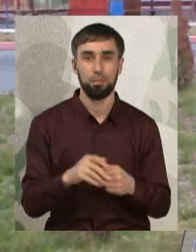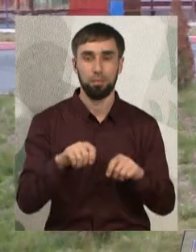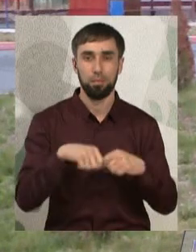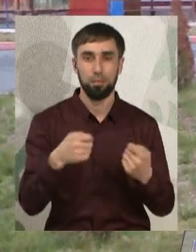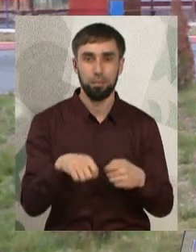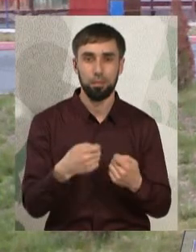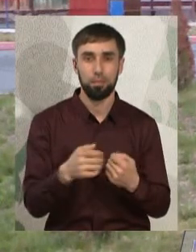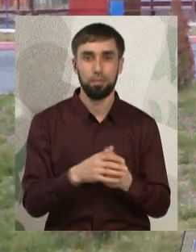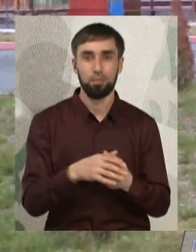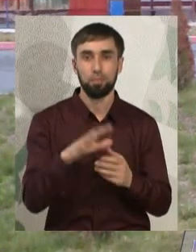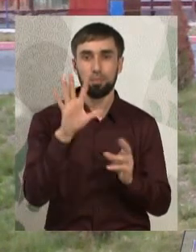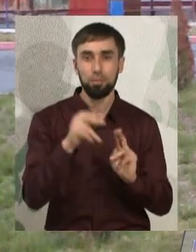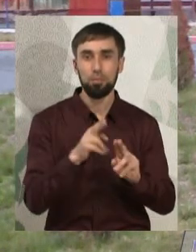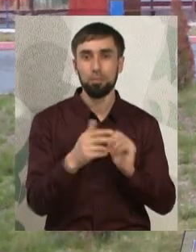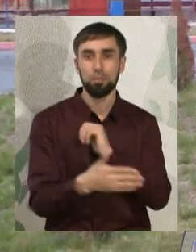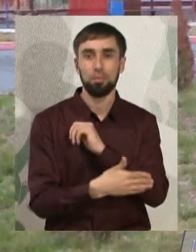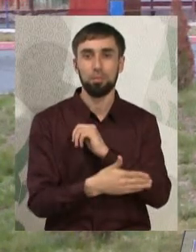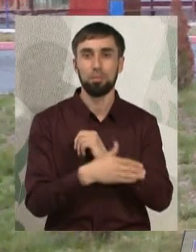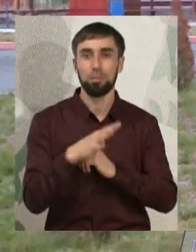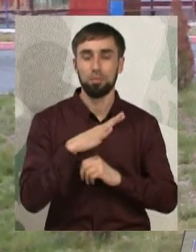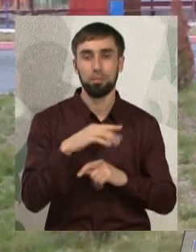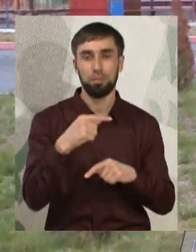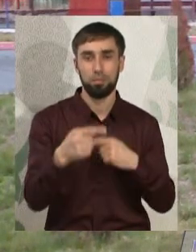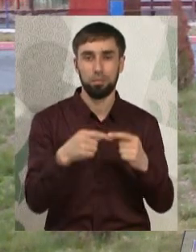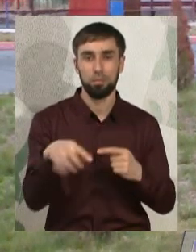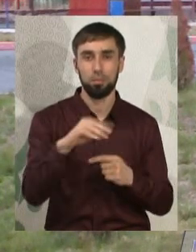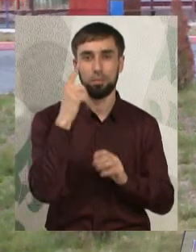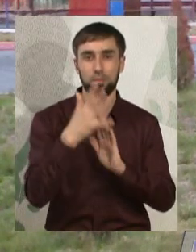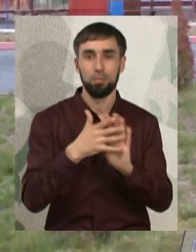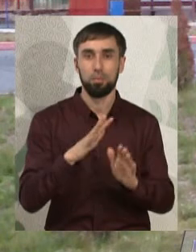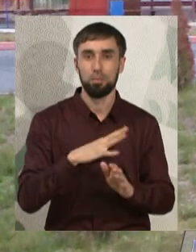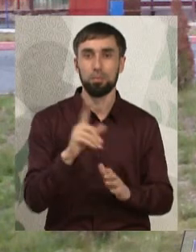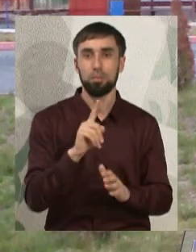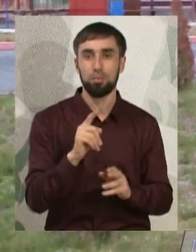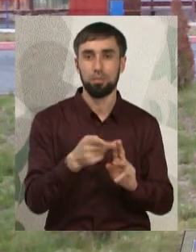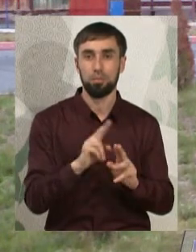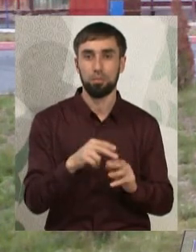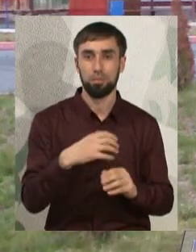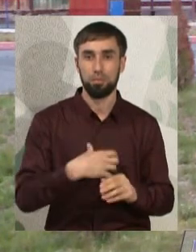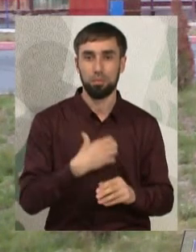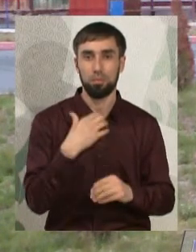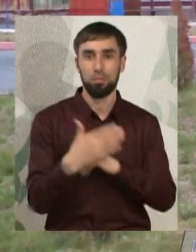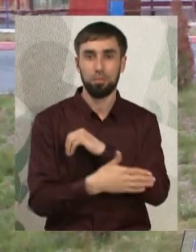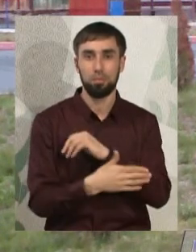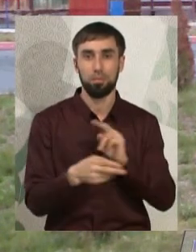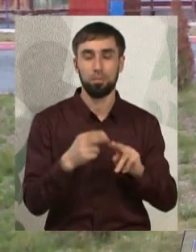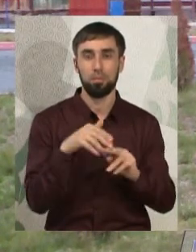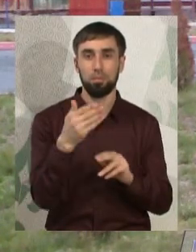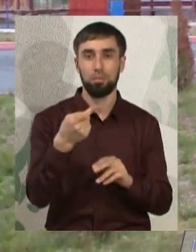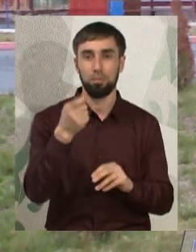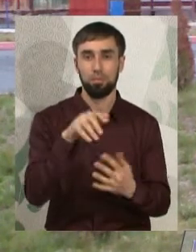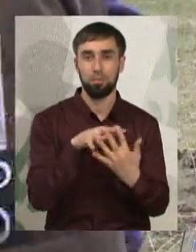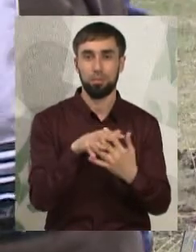разрушения, вот все эти последствия, чтобы подрастающее поколение понимало, насколько страшны последствия вот этих